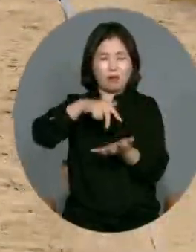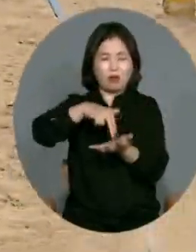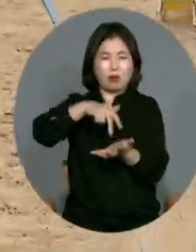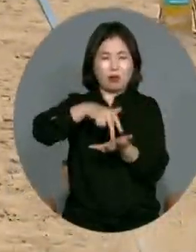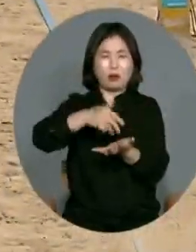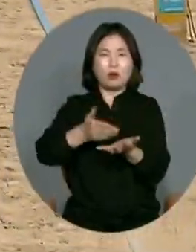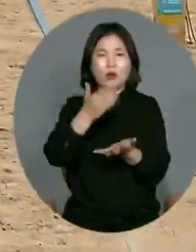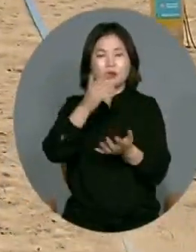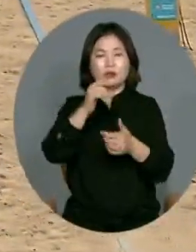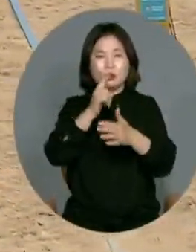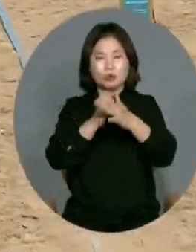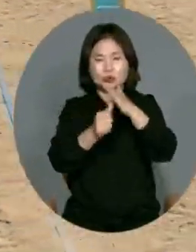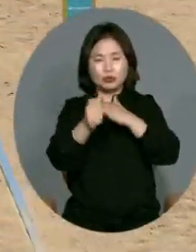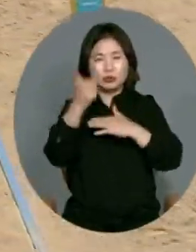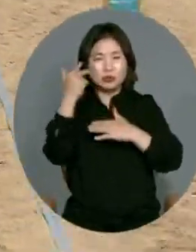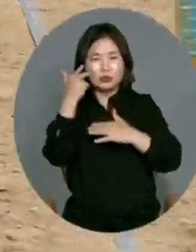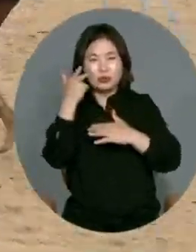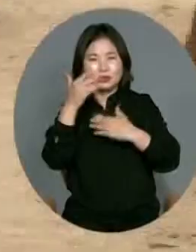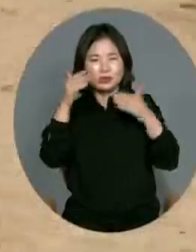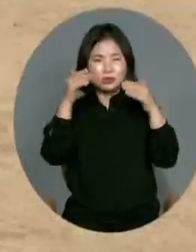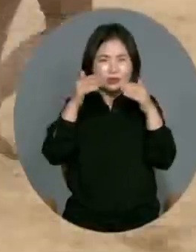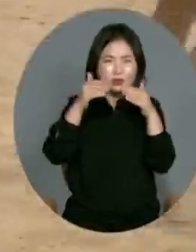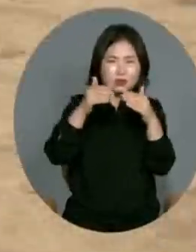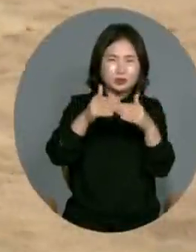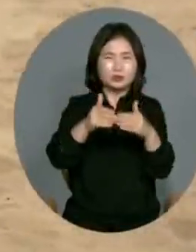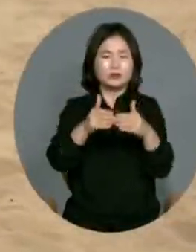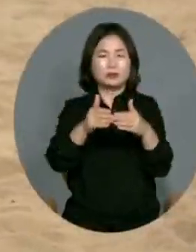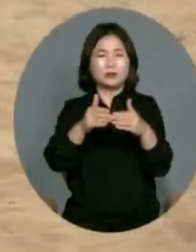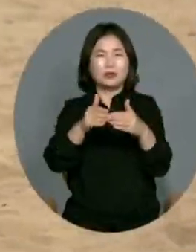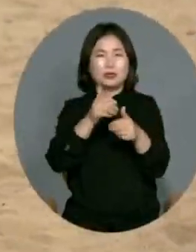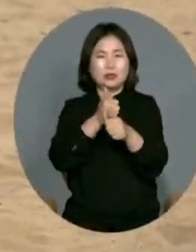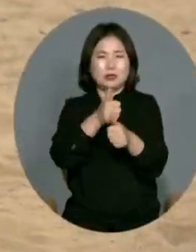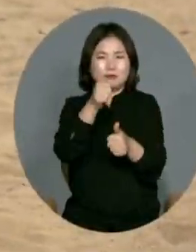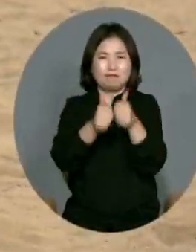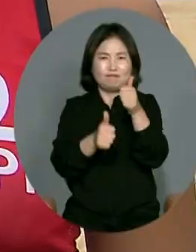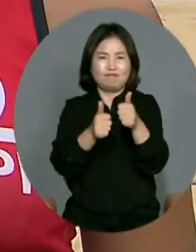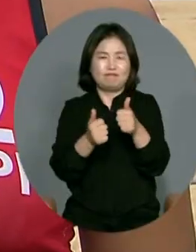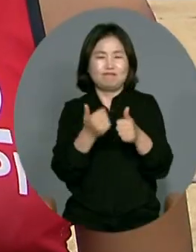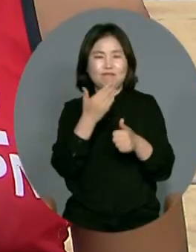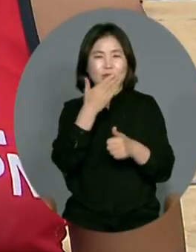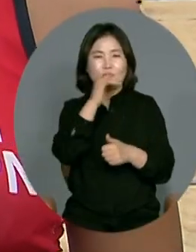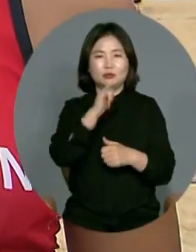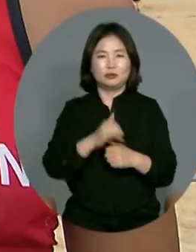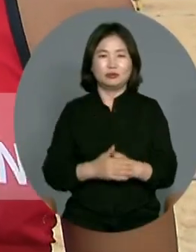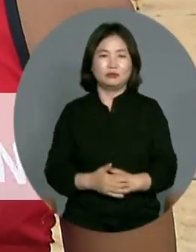경기장에서는 선수들의 정신력과 집중력이 승부를 가릅니다.